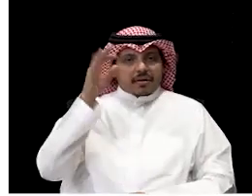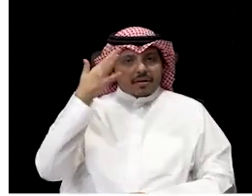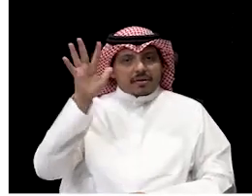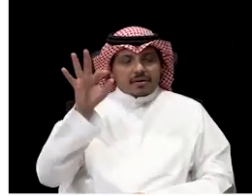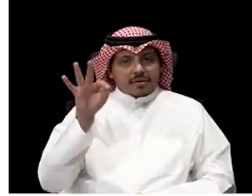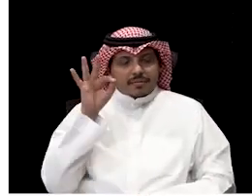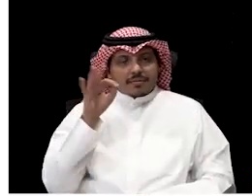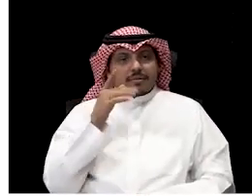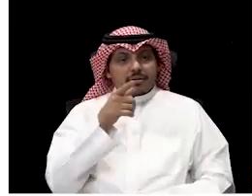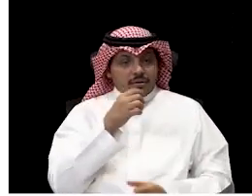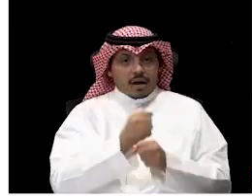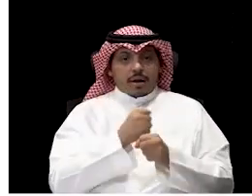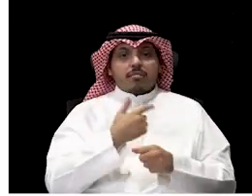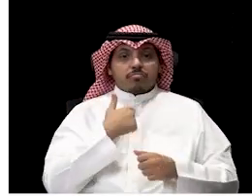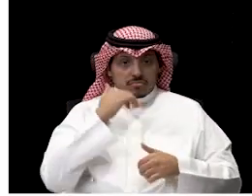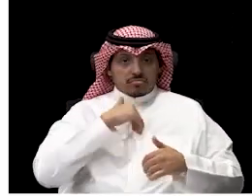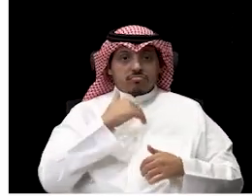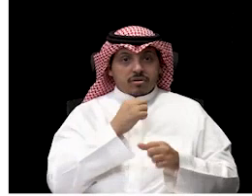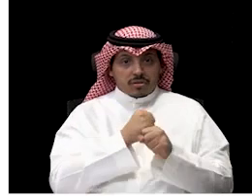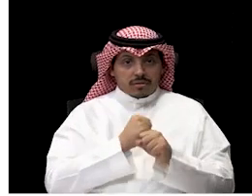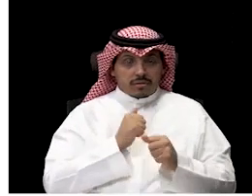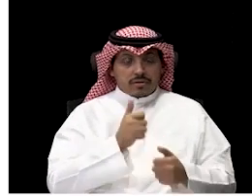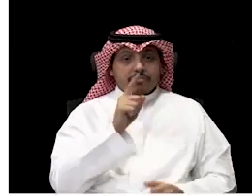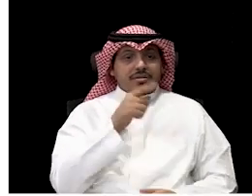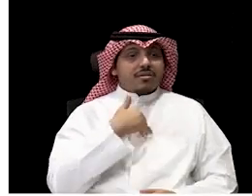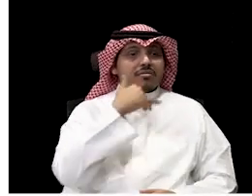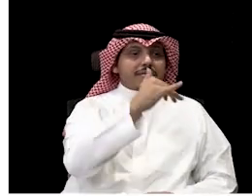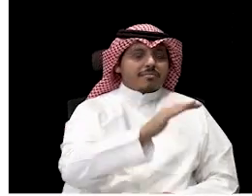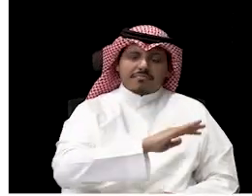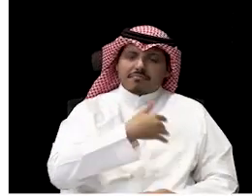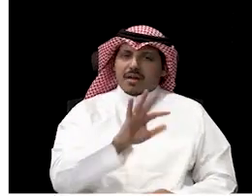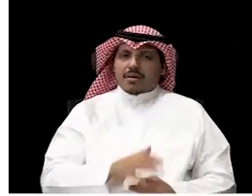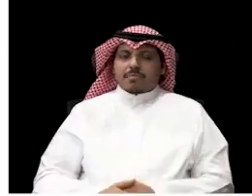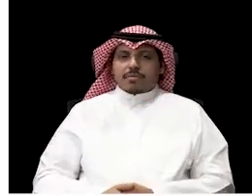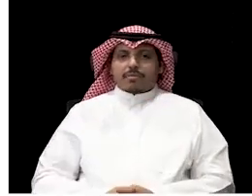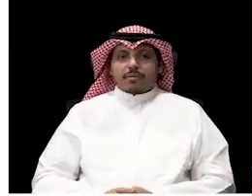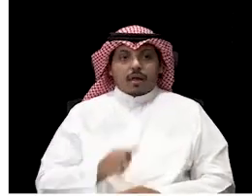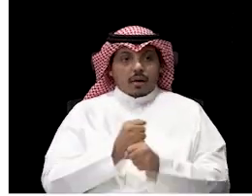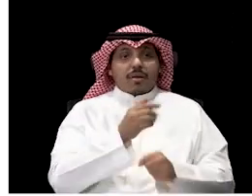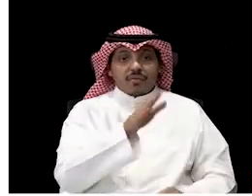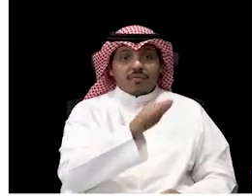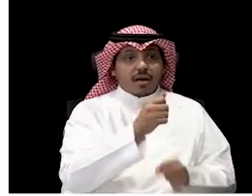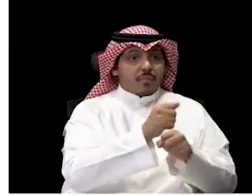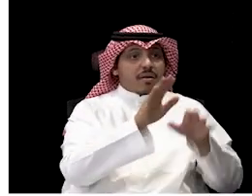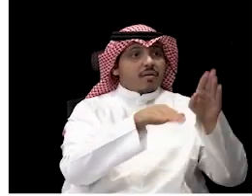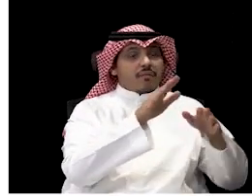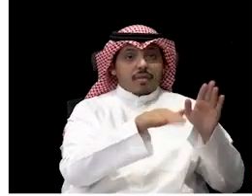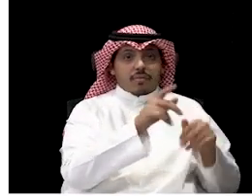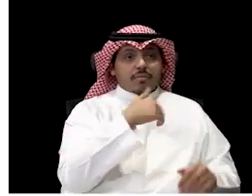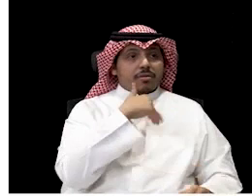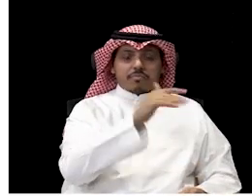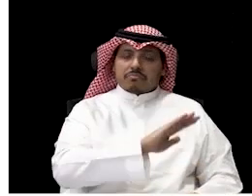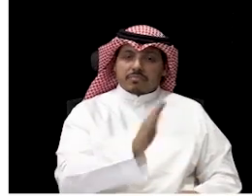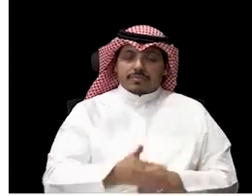من يقدر على العمل ولا يرغب به على الرغم من توفر فرص العمل.